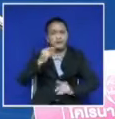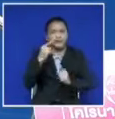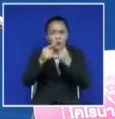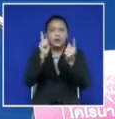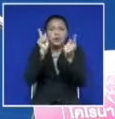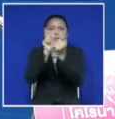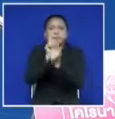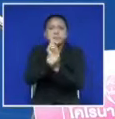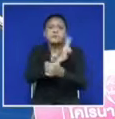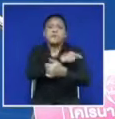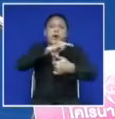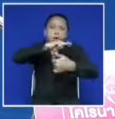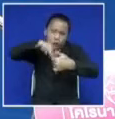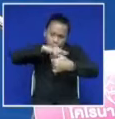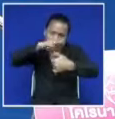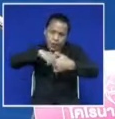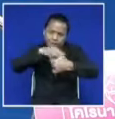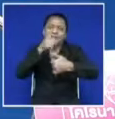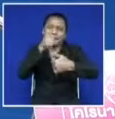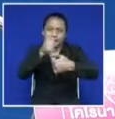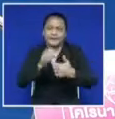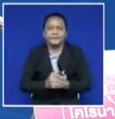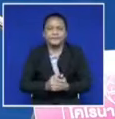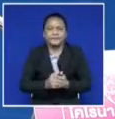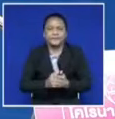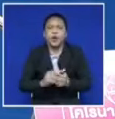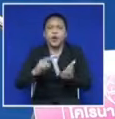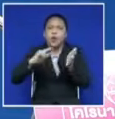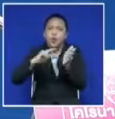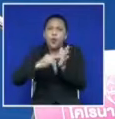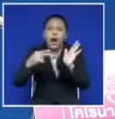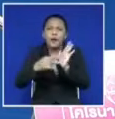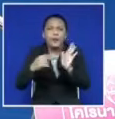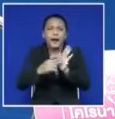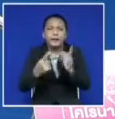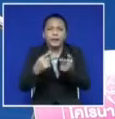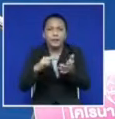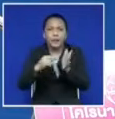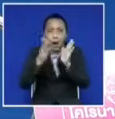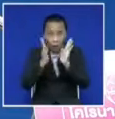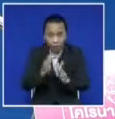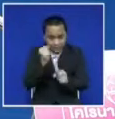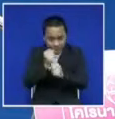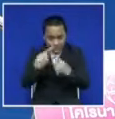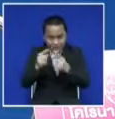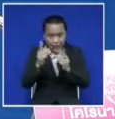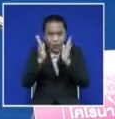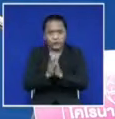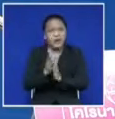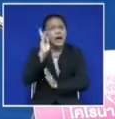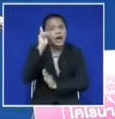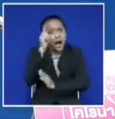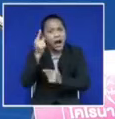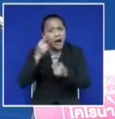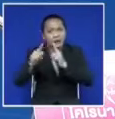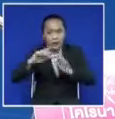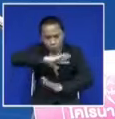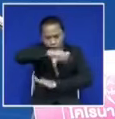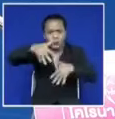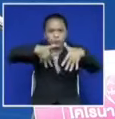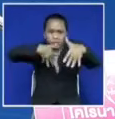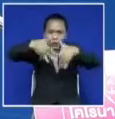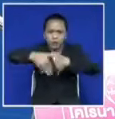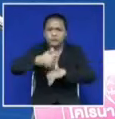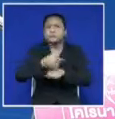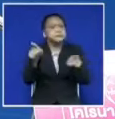บเจ้าหน้าที่เพื่อตรวจทางบริการต่อไปนะครับอันนี้ผมหมายถึงไม่เฉพาะคนที่ทำงานนะครับผู้สื่อข่าวรวมทั้งประชาชน